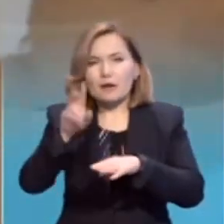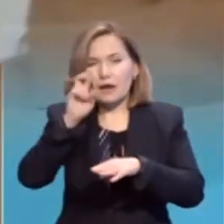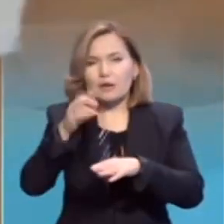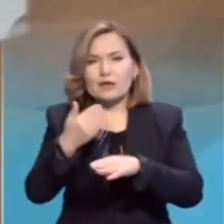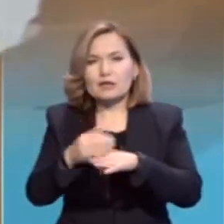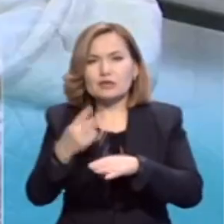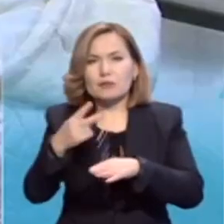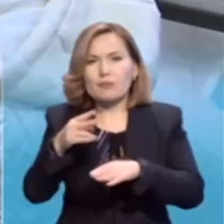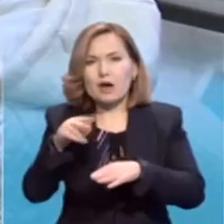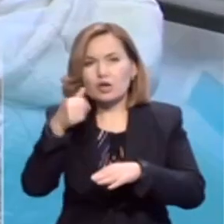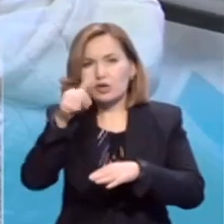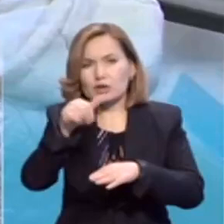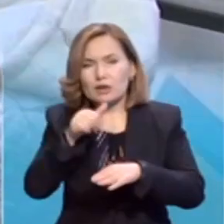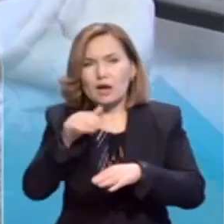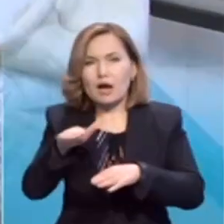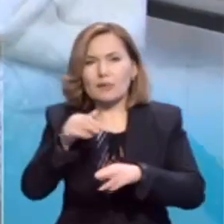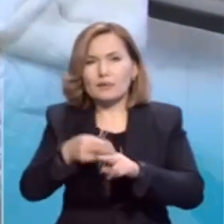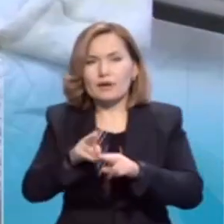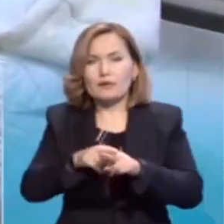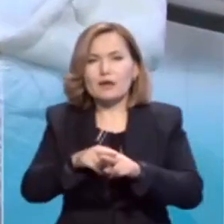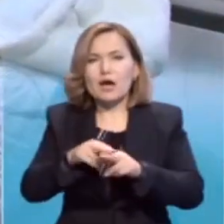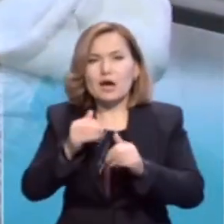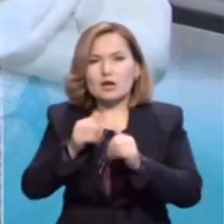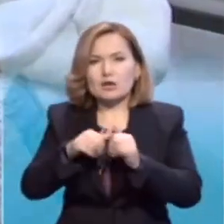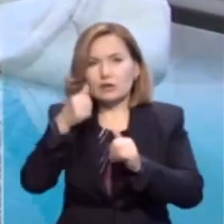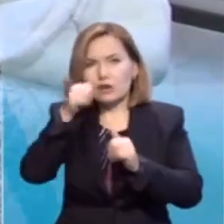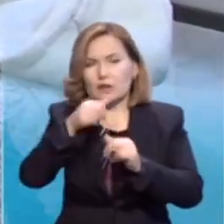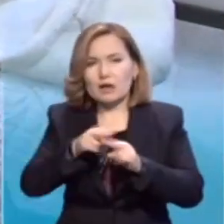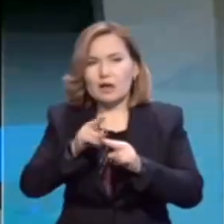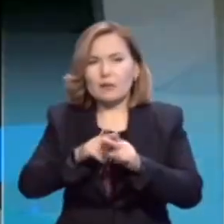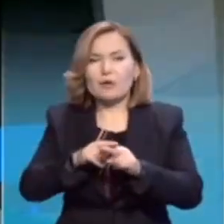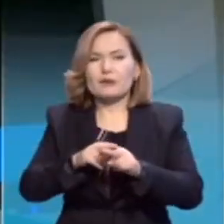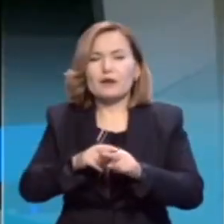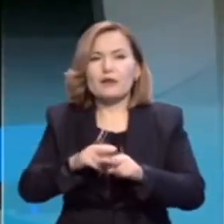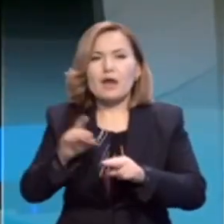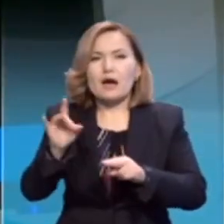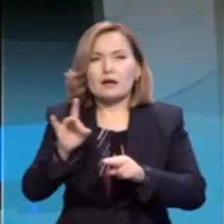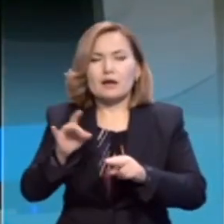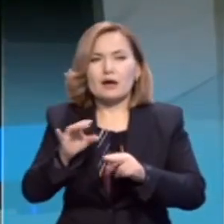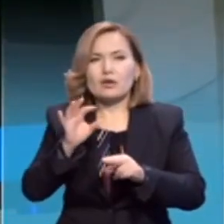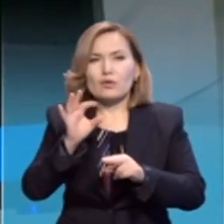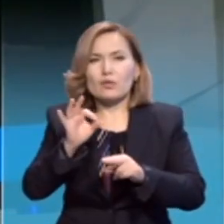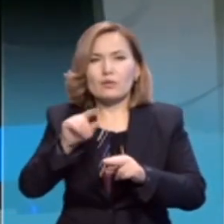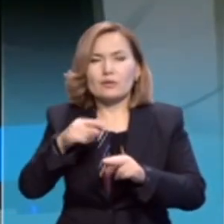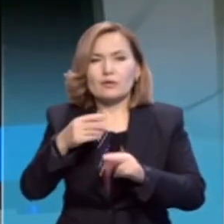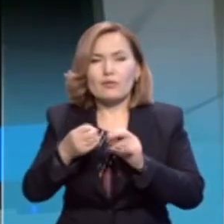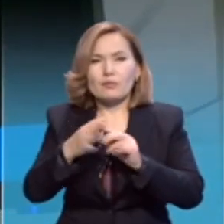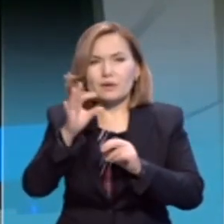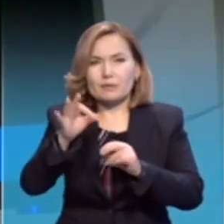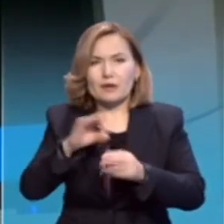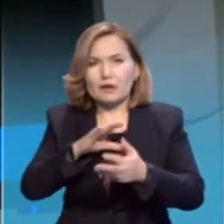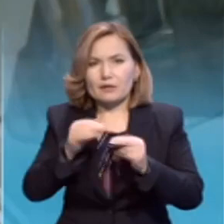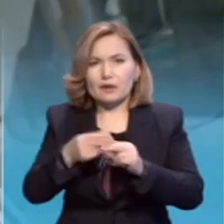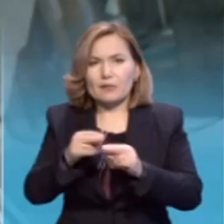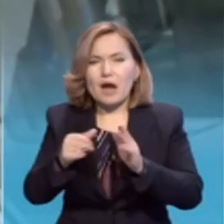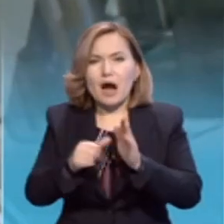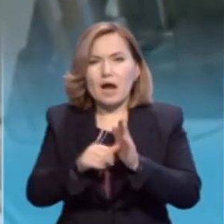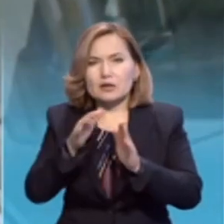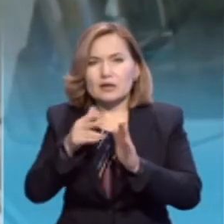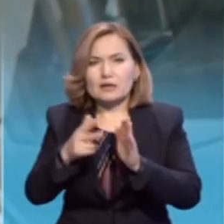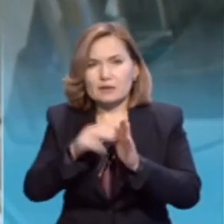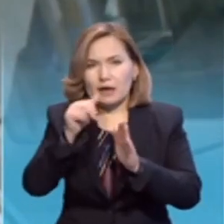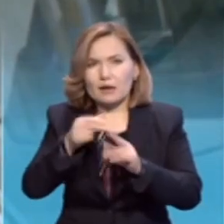жылға алып отыр. Жылдық сыйақы мөлшерлемесі 0,15%. Банкке берілген жеңілдік мерзімі 6 жыл 8 ай, демек